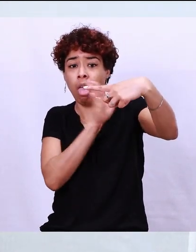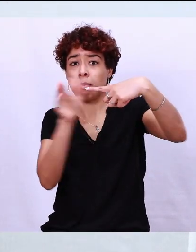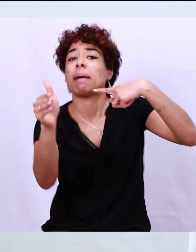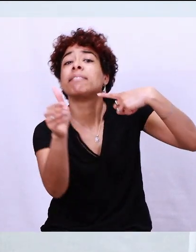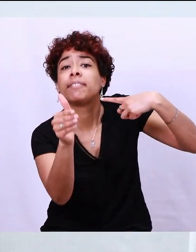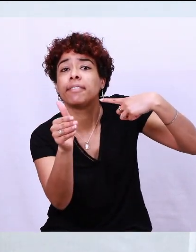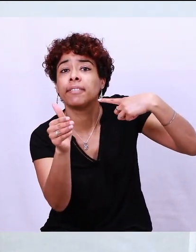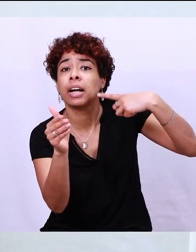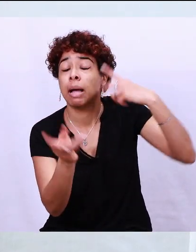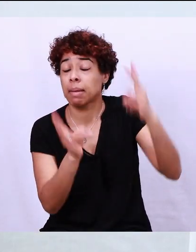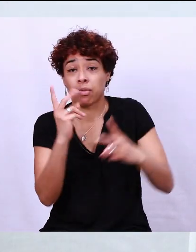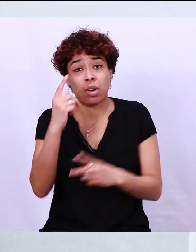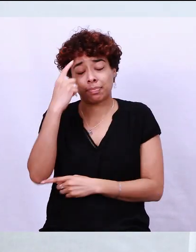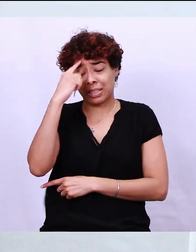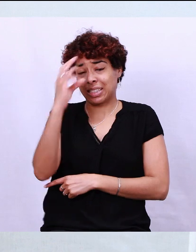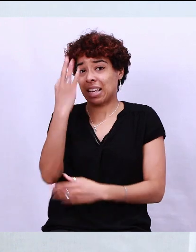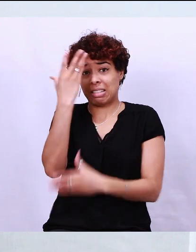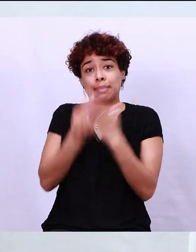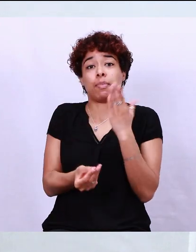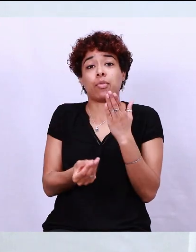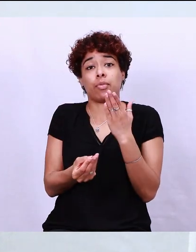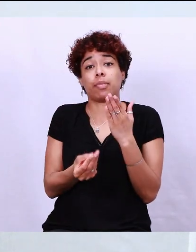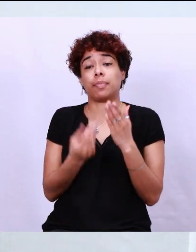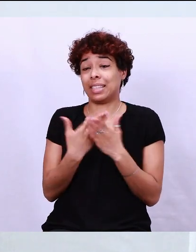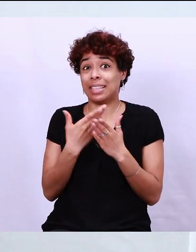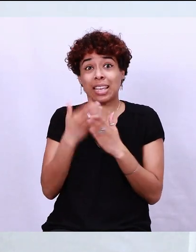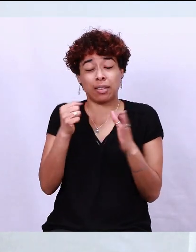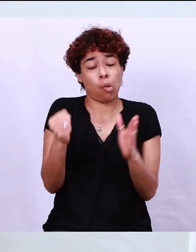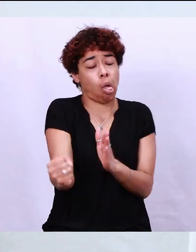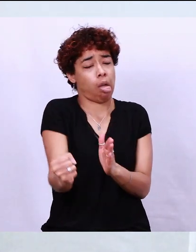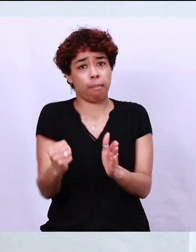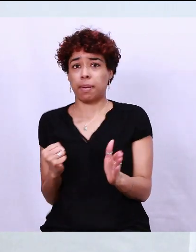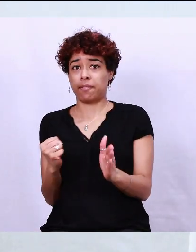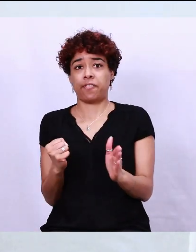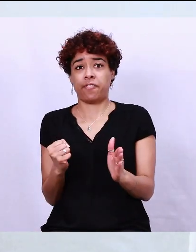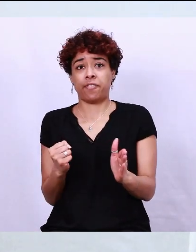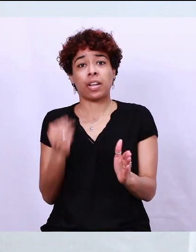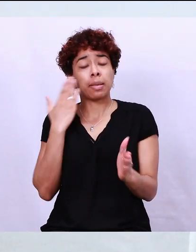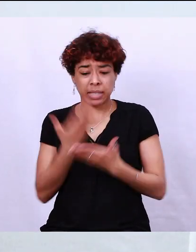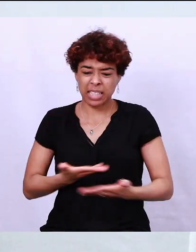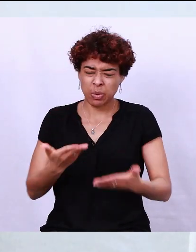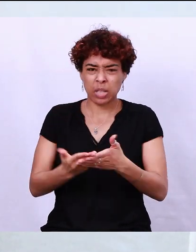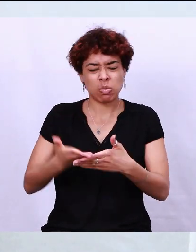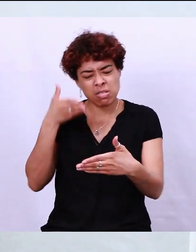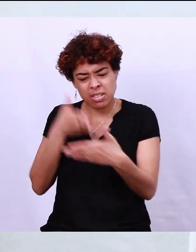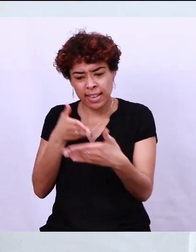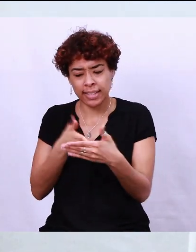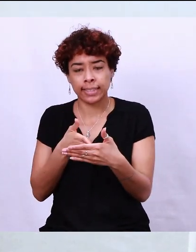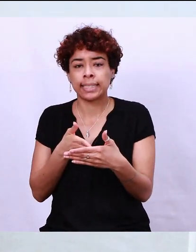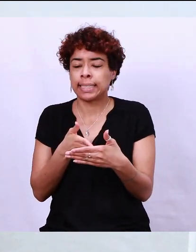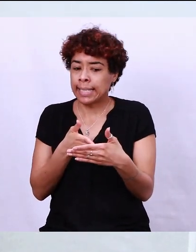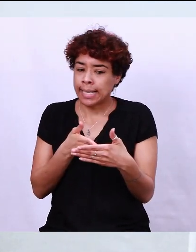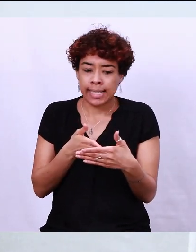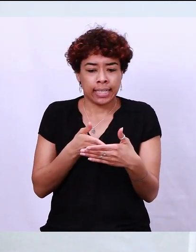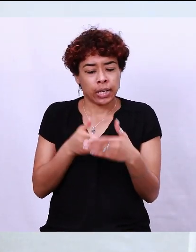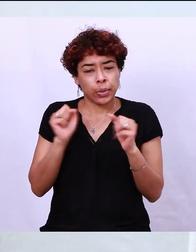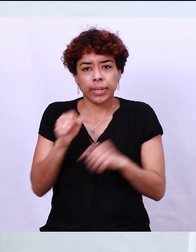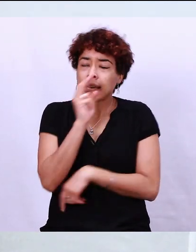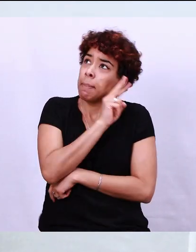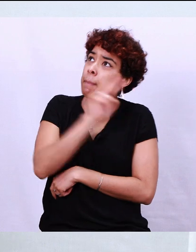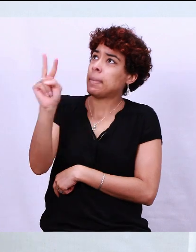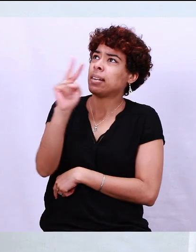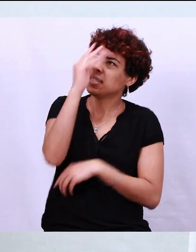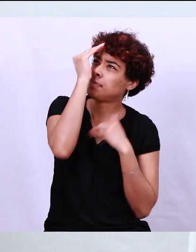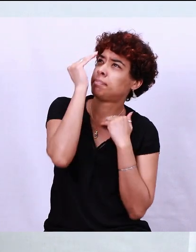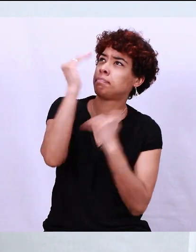parfois, on a un manque de sagesse, et c'est là où il faut mettre les freins, frères et sœurs. Si tu passes par l'épreuve, confie-toi en Dieu, garde tes yeux